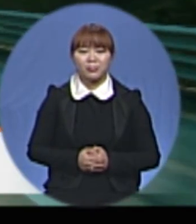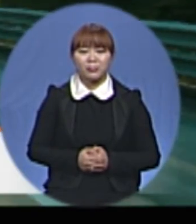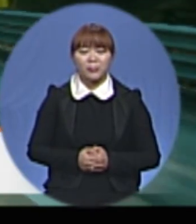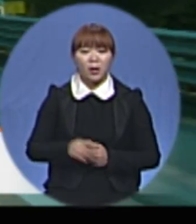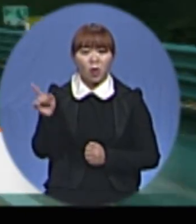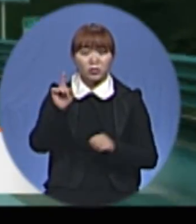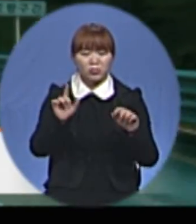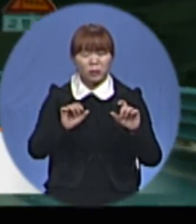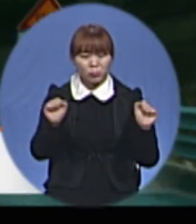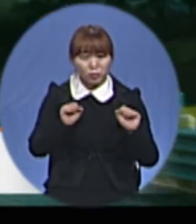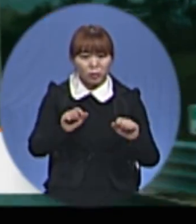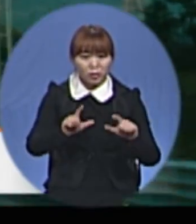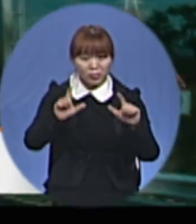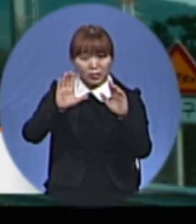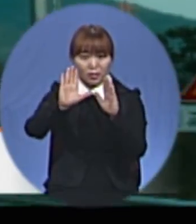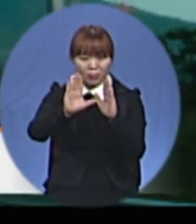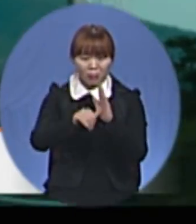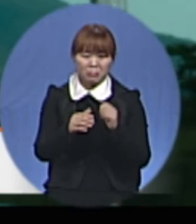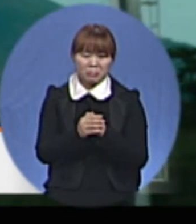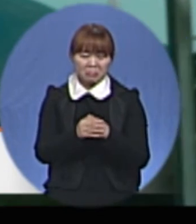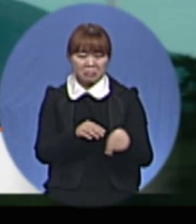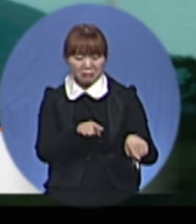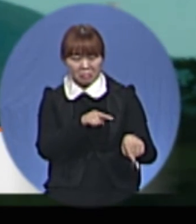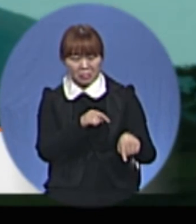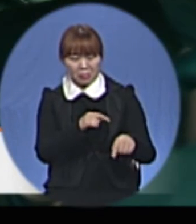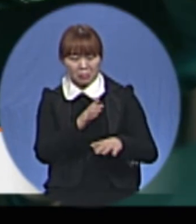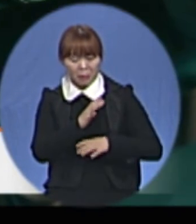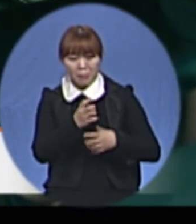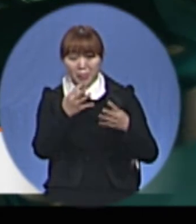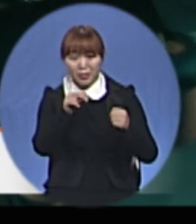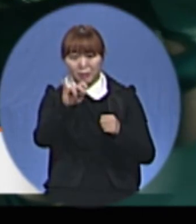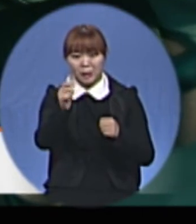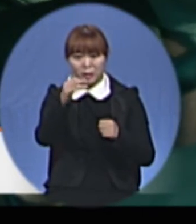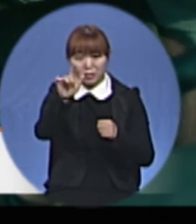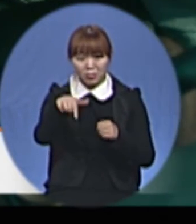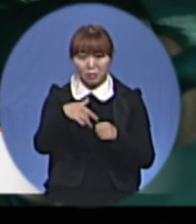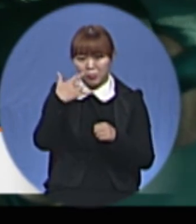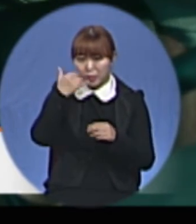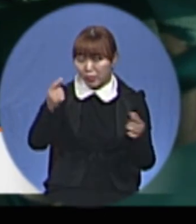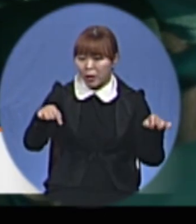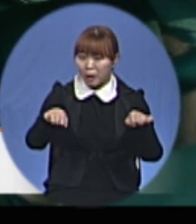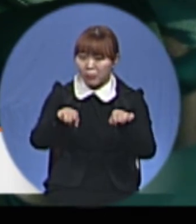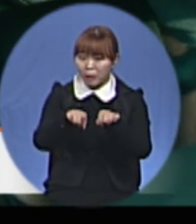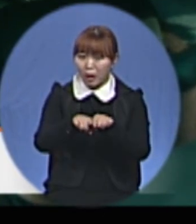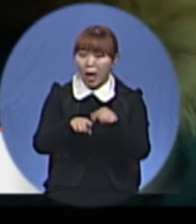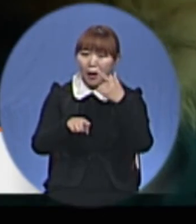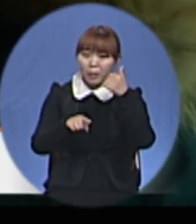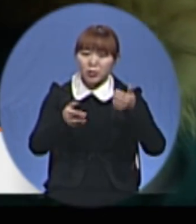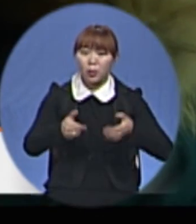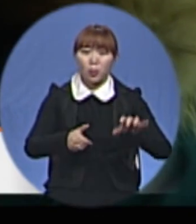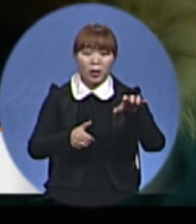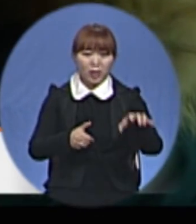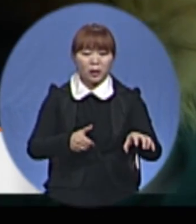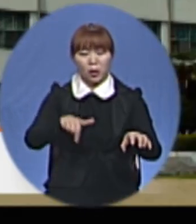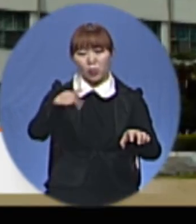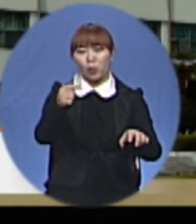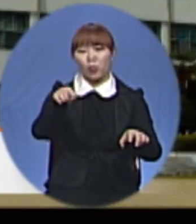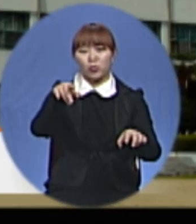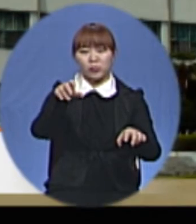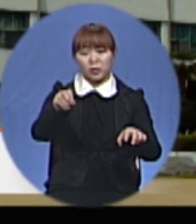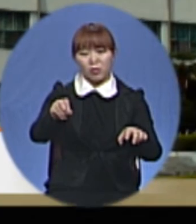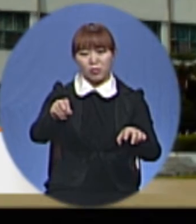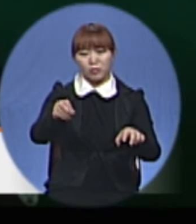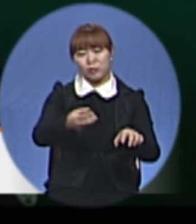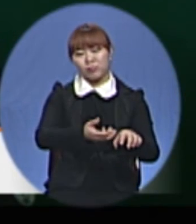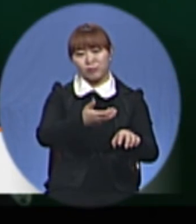어느 겨울날 찌질한 겁쟁이 민식은 부모님을 따라 아버지의 고향인 고성으로